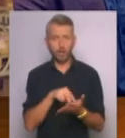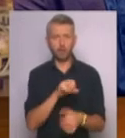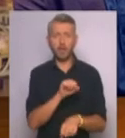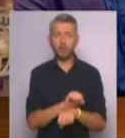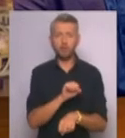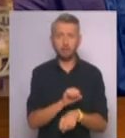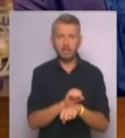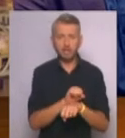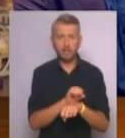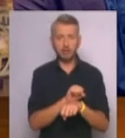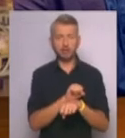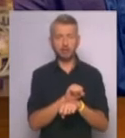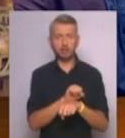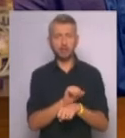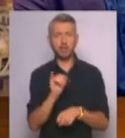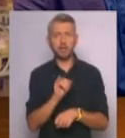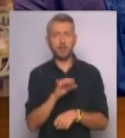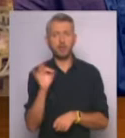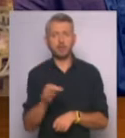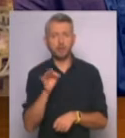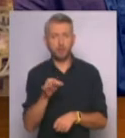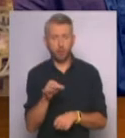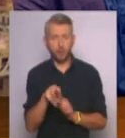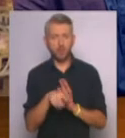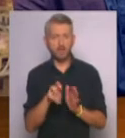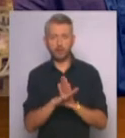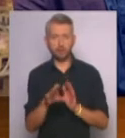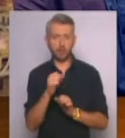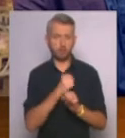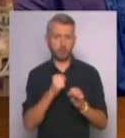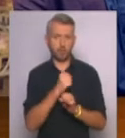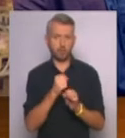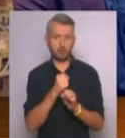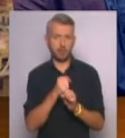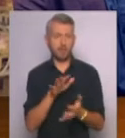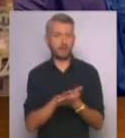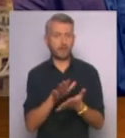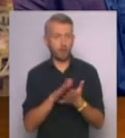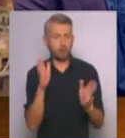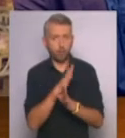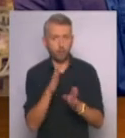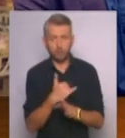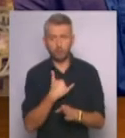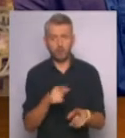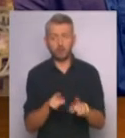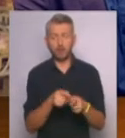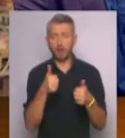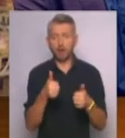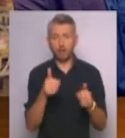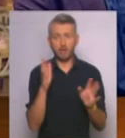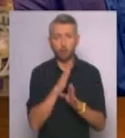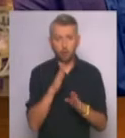зупинках, і ніколи не виключають двигуни і загрязняють повітря. У нас така гарна екологія в